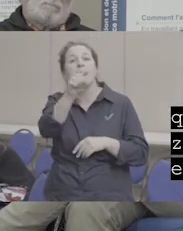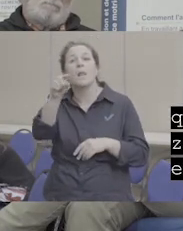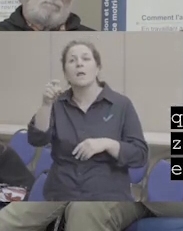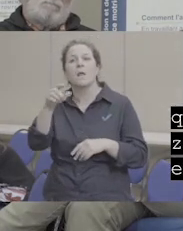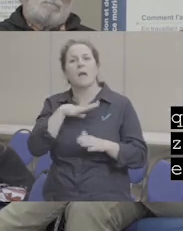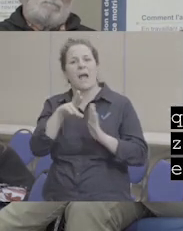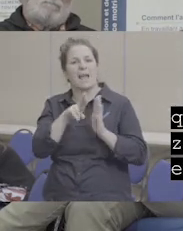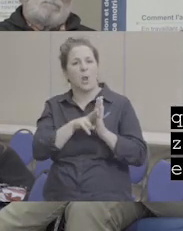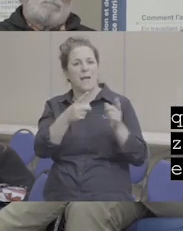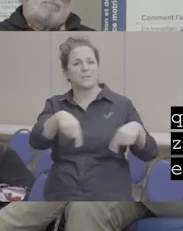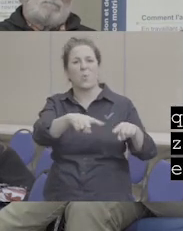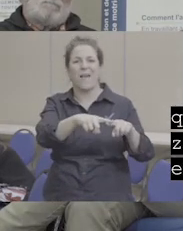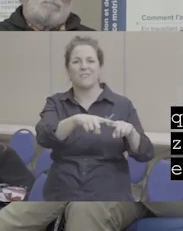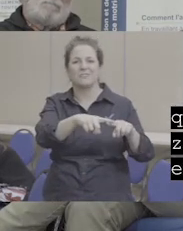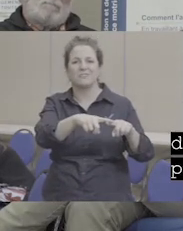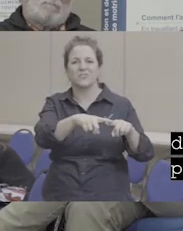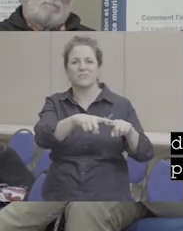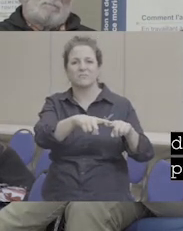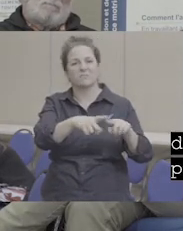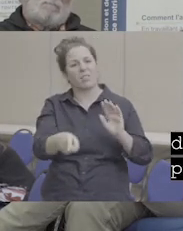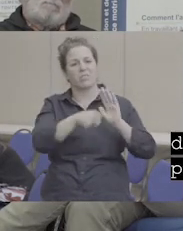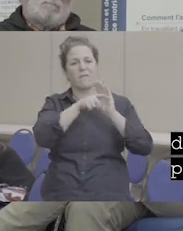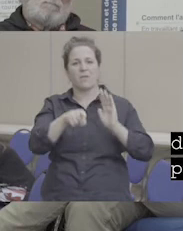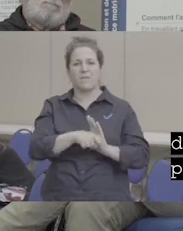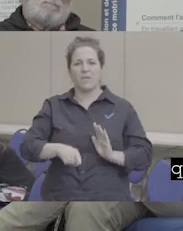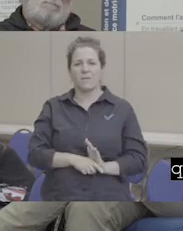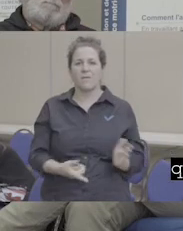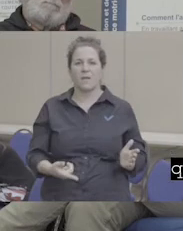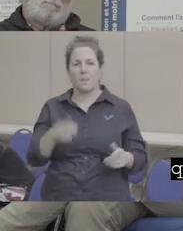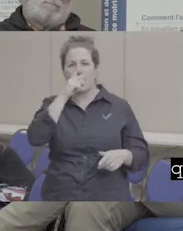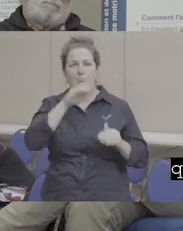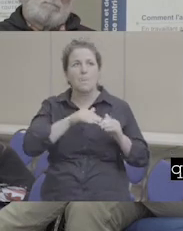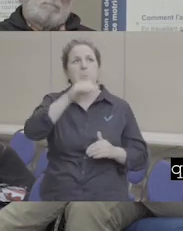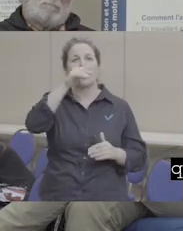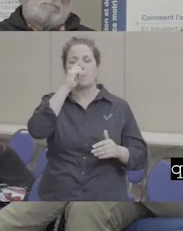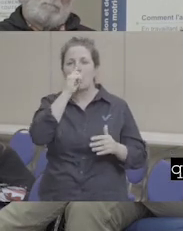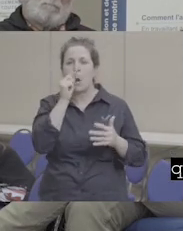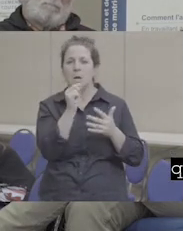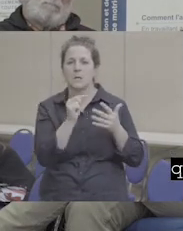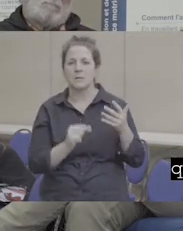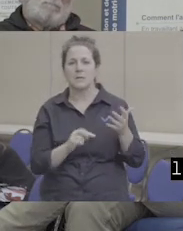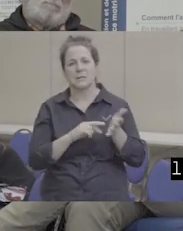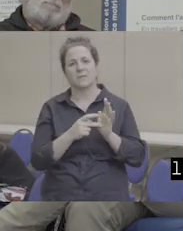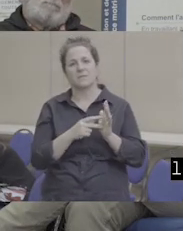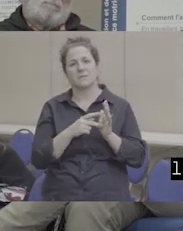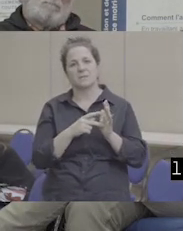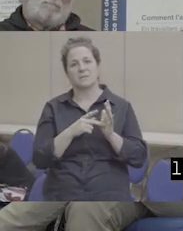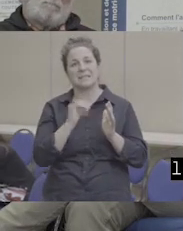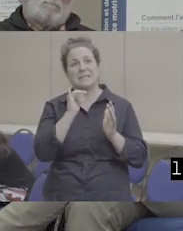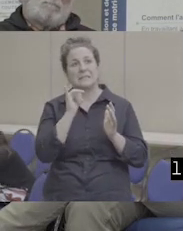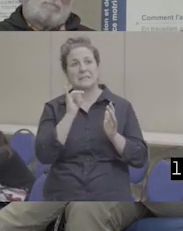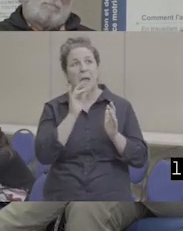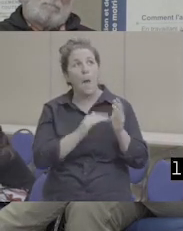règlements de zonage qui sont contraignants, qui ne permettent pas de faire des choses un peu plus en hauteur, qui, à ce moment-là, obligeraient l'installation